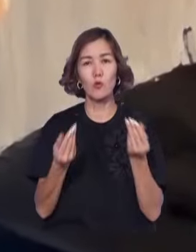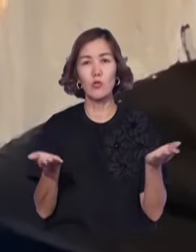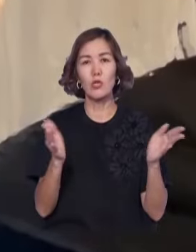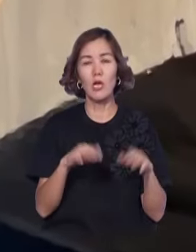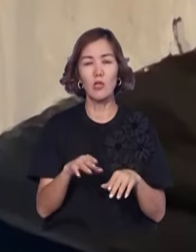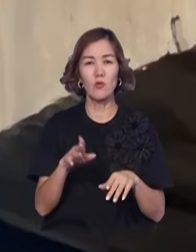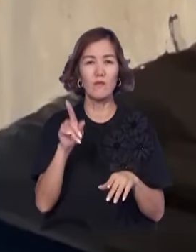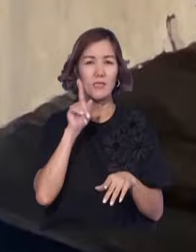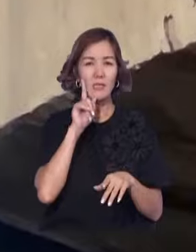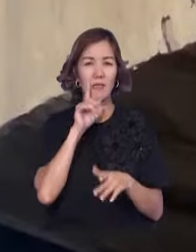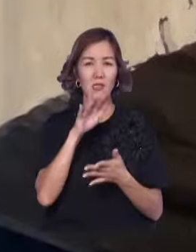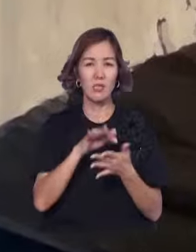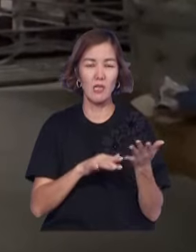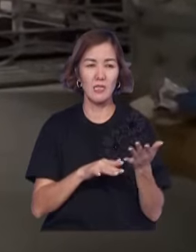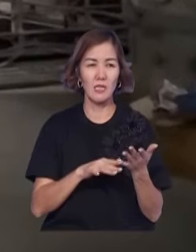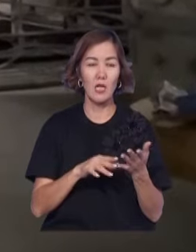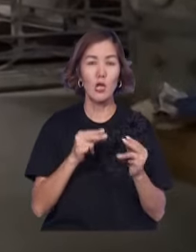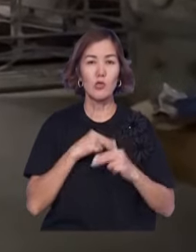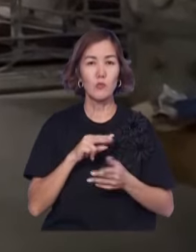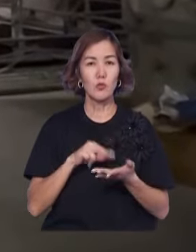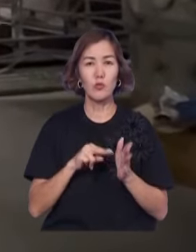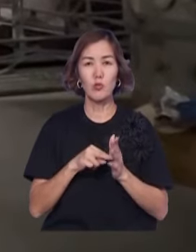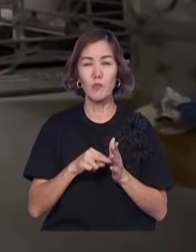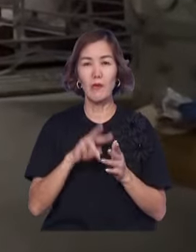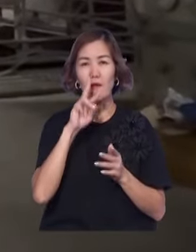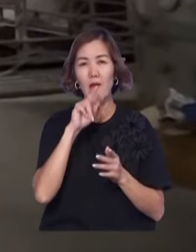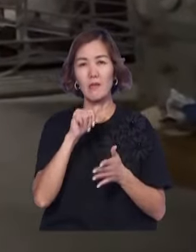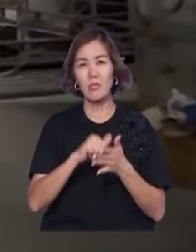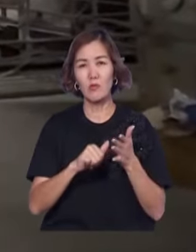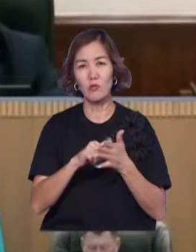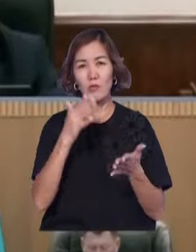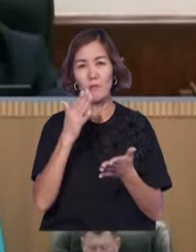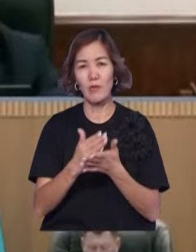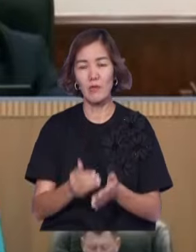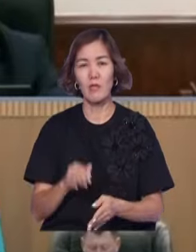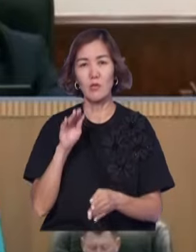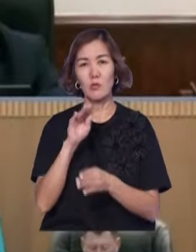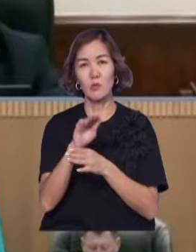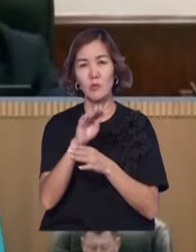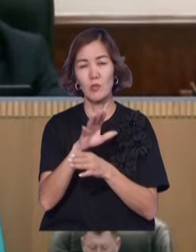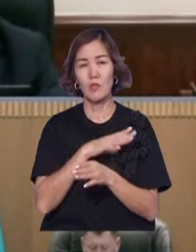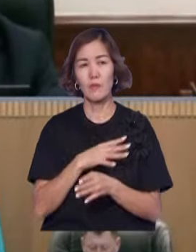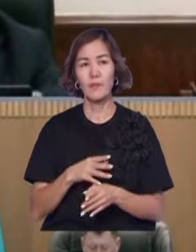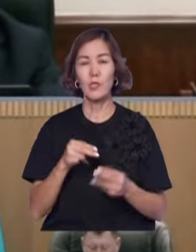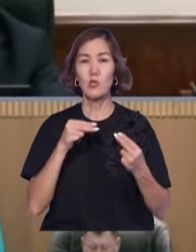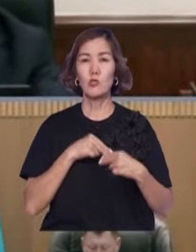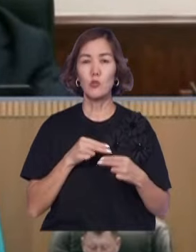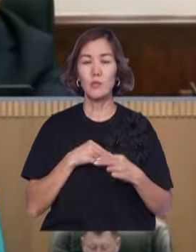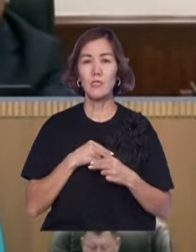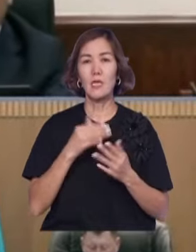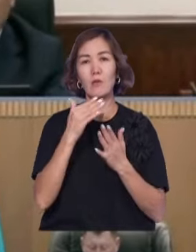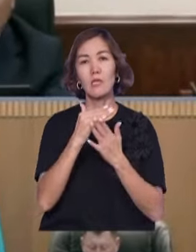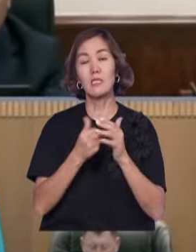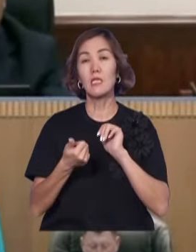әдеті жұмыстың дұрыс жоспарланбағандығы деп жауаптыларды сөкті. Бекітілген жөндеу жұмыстарының кестесін ауыстыра